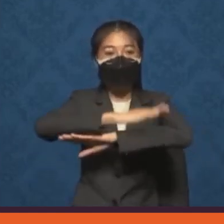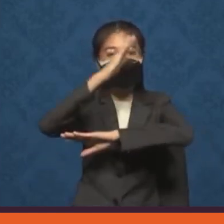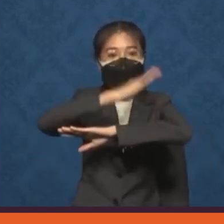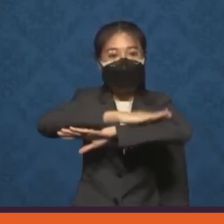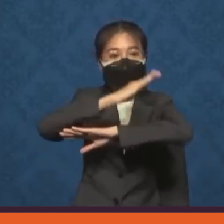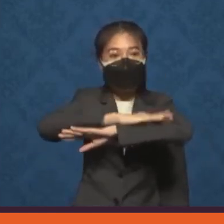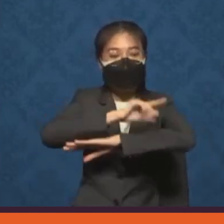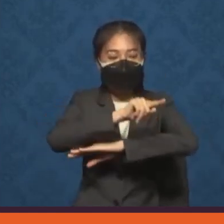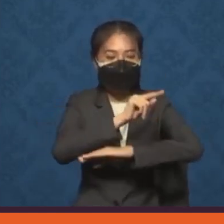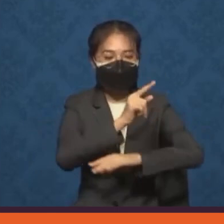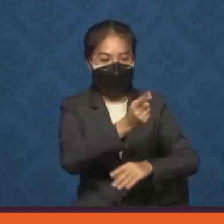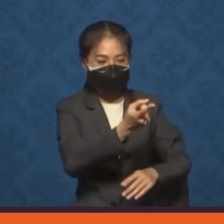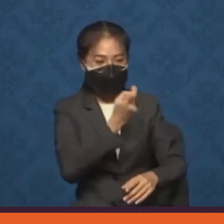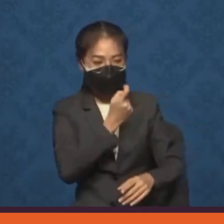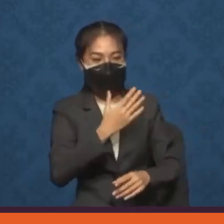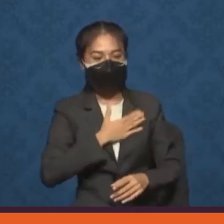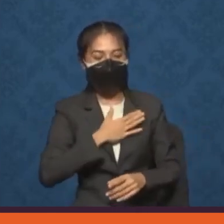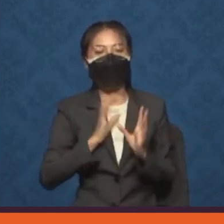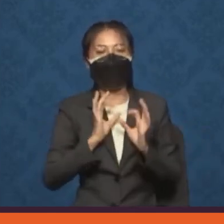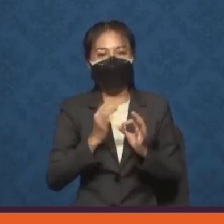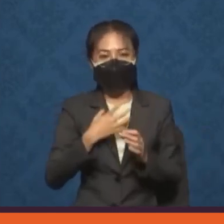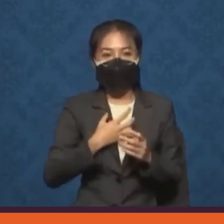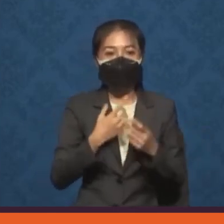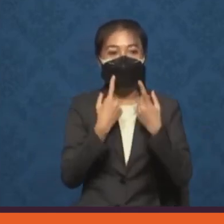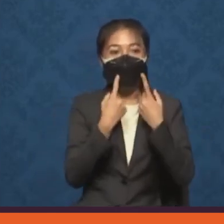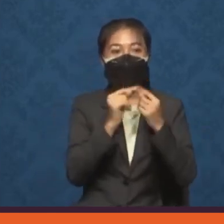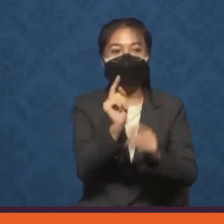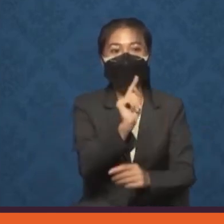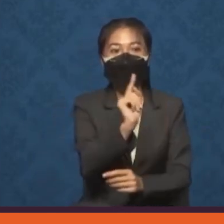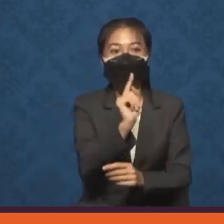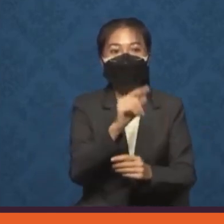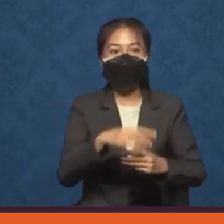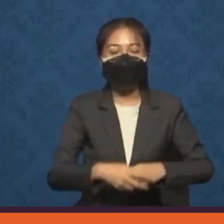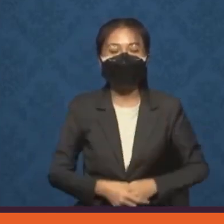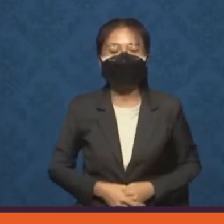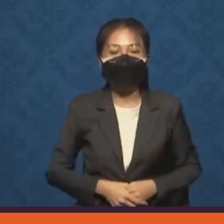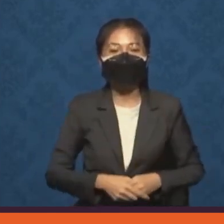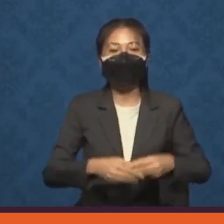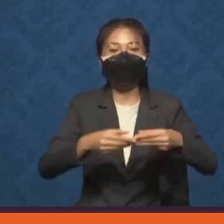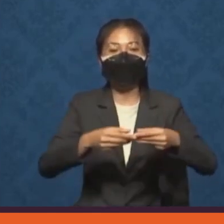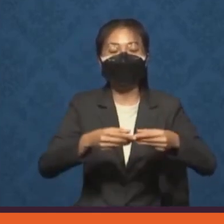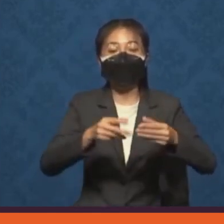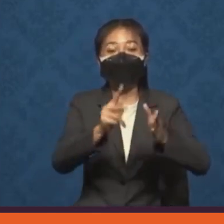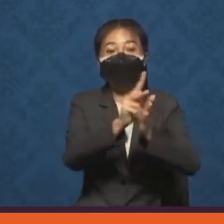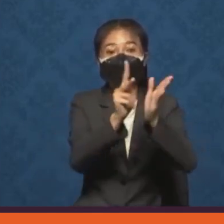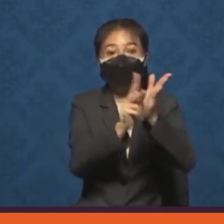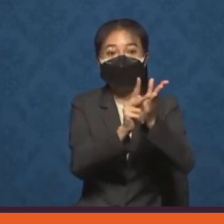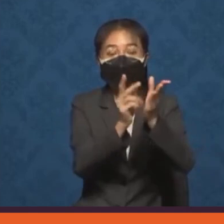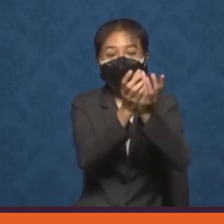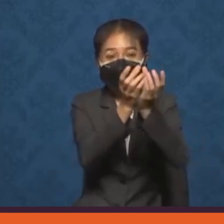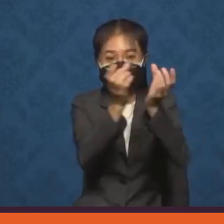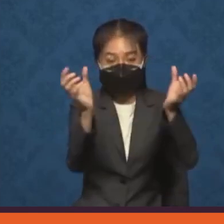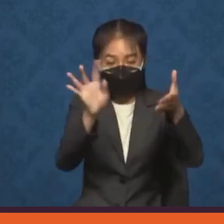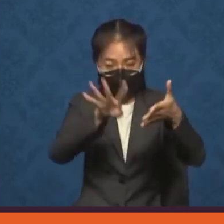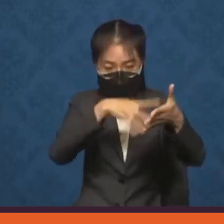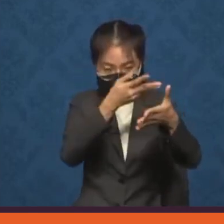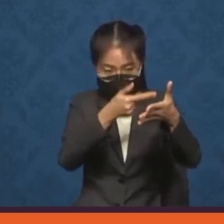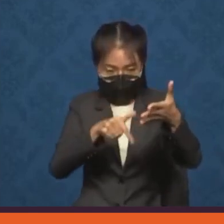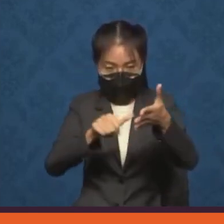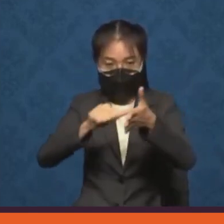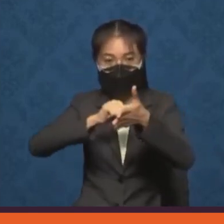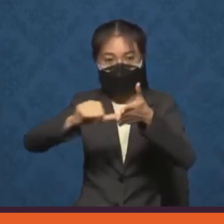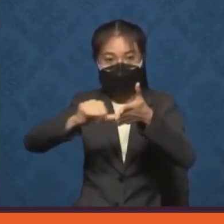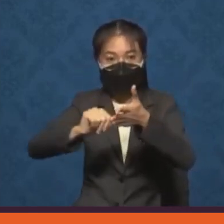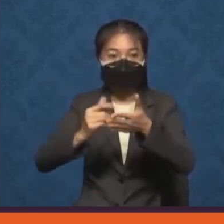คำถามที่ท่านตั้งเอาไว้ผมเริ่มต้นอย่างนี้ครับร่างรัฐธรรมนูญแก้ไขเพิ่มเติมฉบับนี้ไ